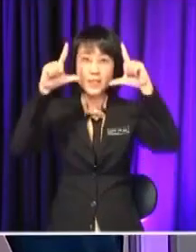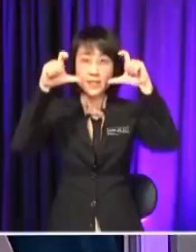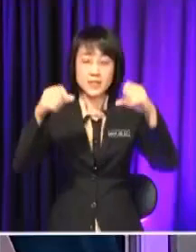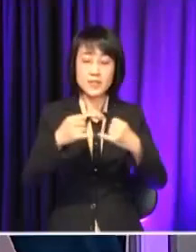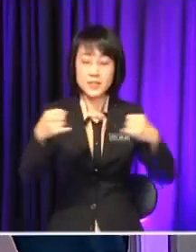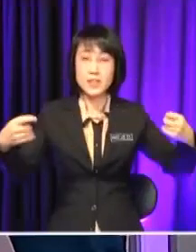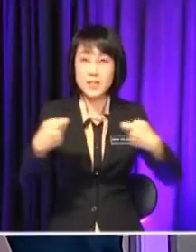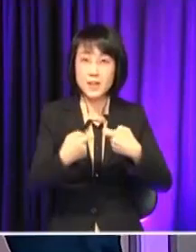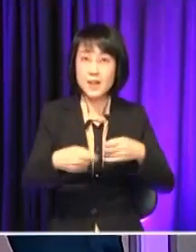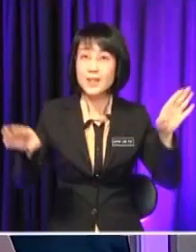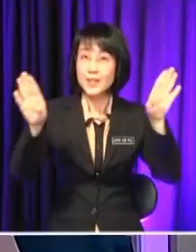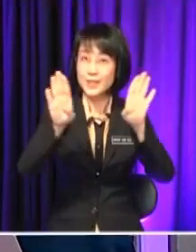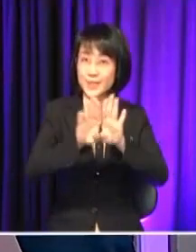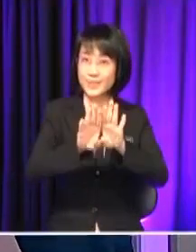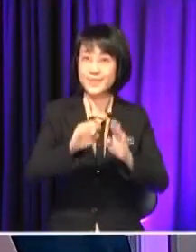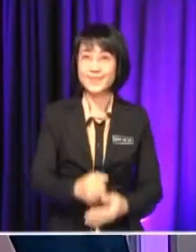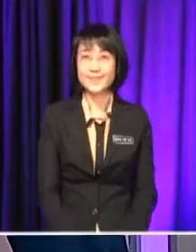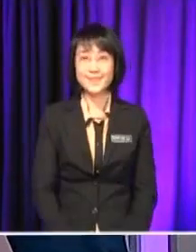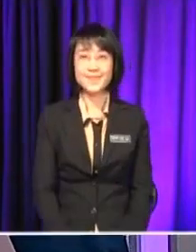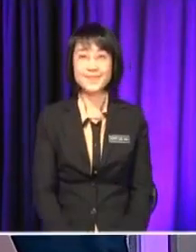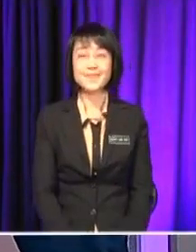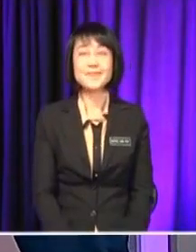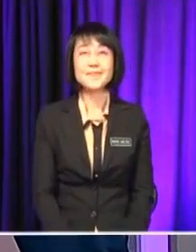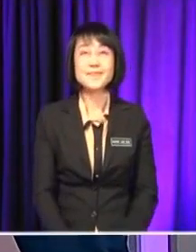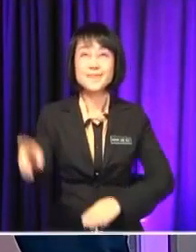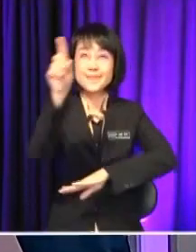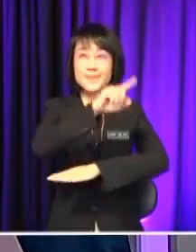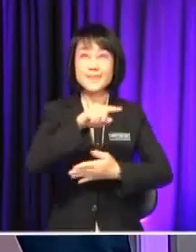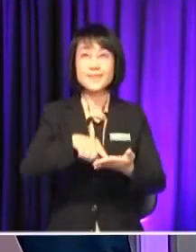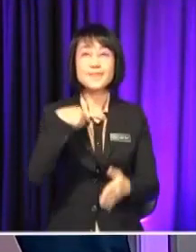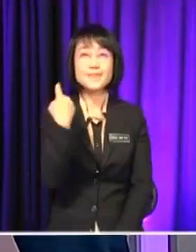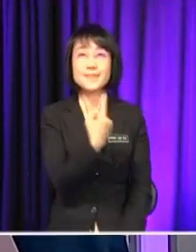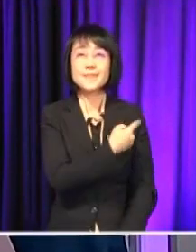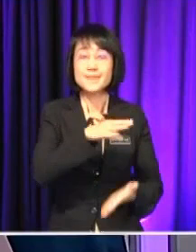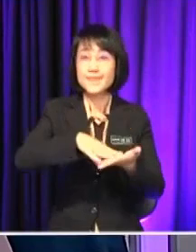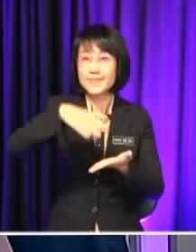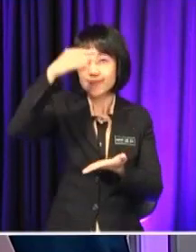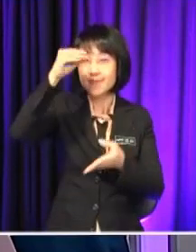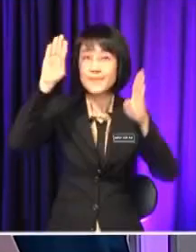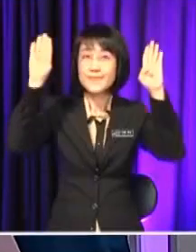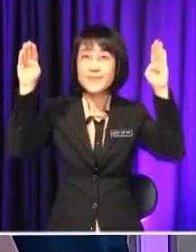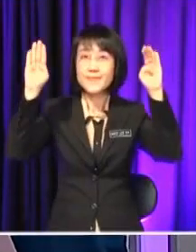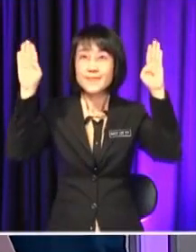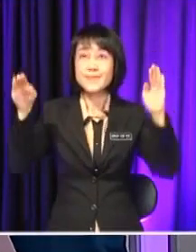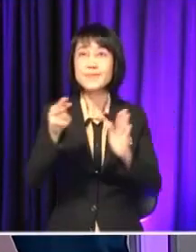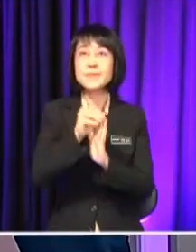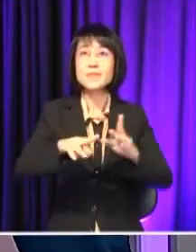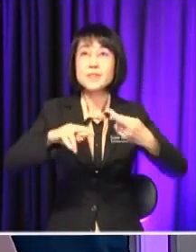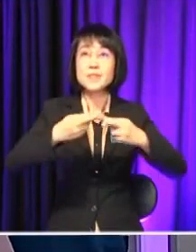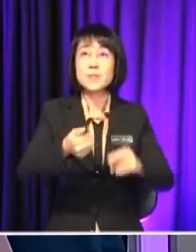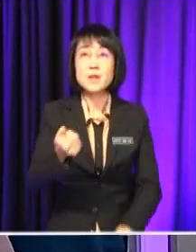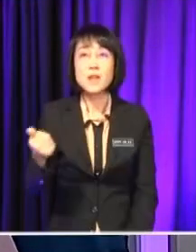hari ini Fizi tidak akan belajar eee di bawah mata pelajaran bahasa Inggris peralatan electric